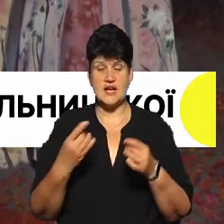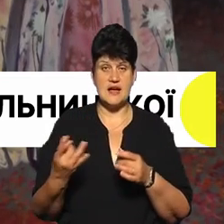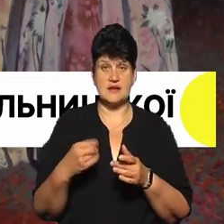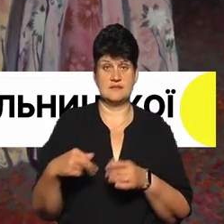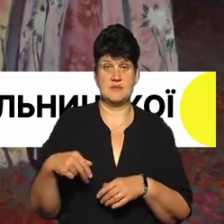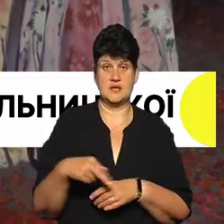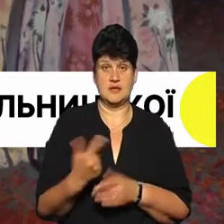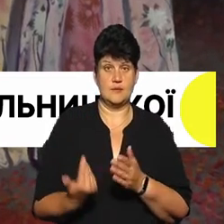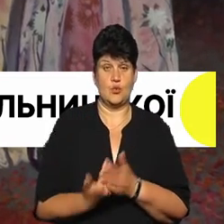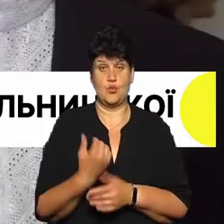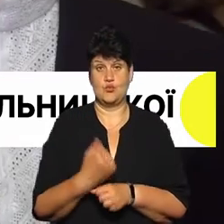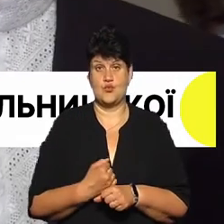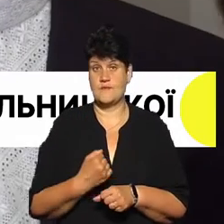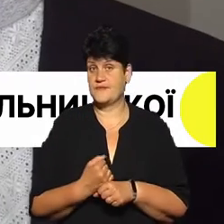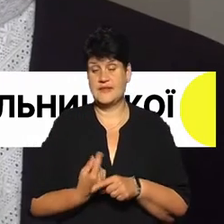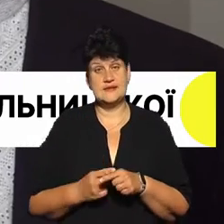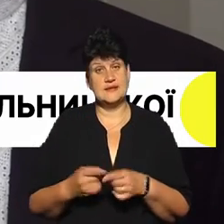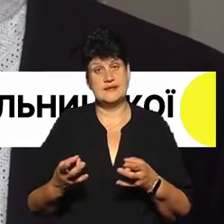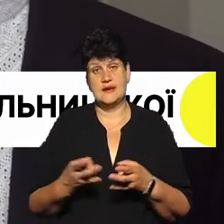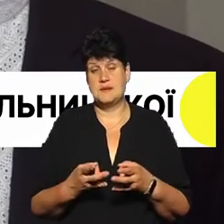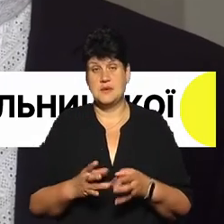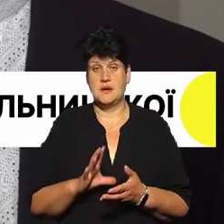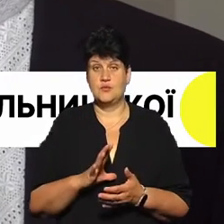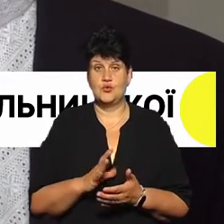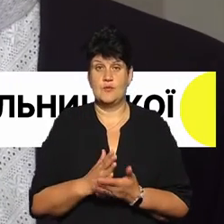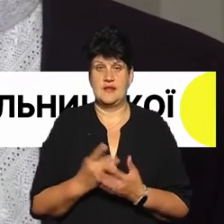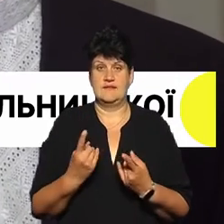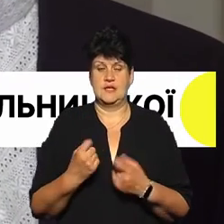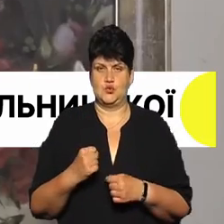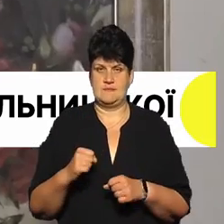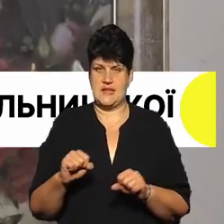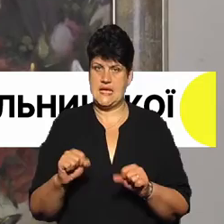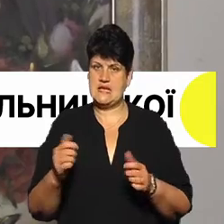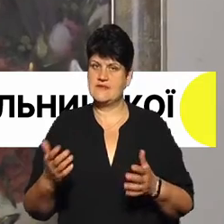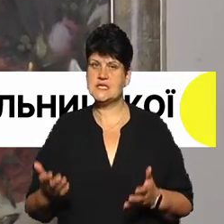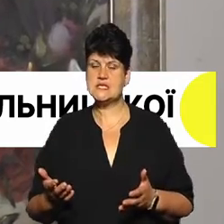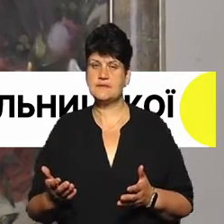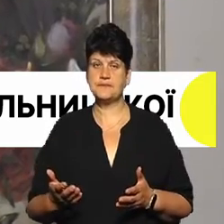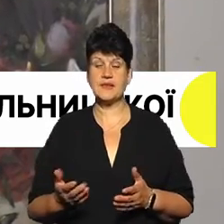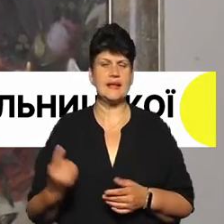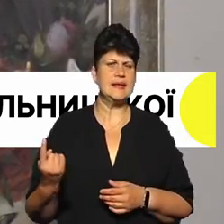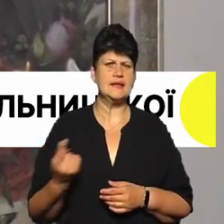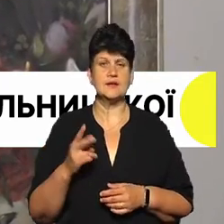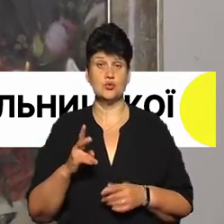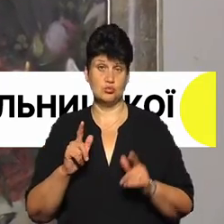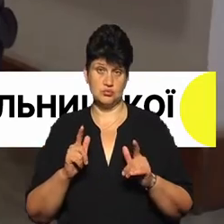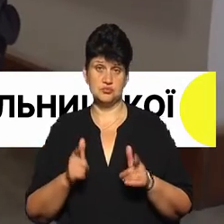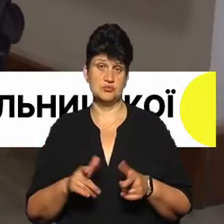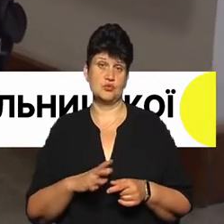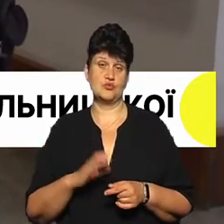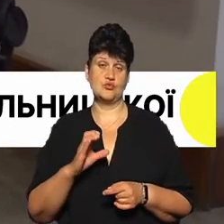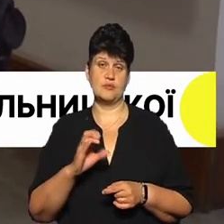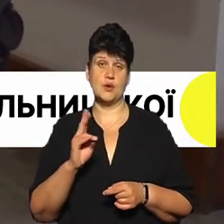це треба було мати просто неймовірну сміливість. І єдина, хто на це погодилася, це була Соломія Крушельницька.